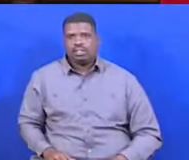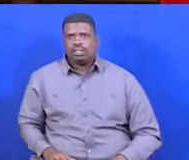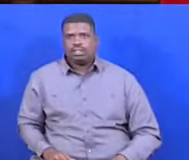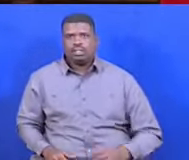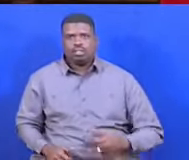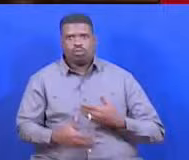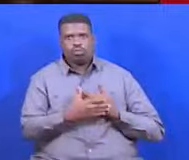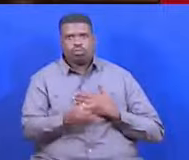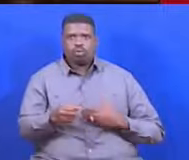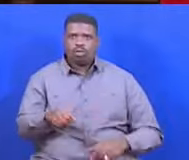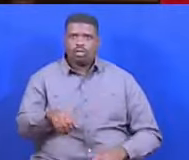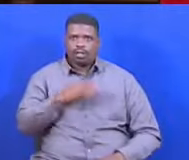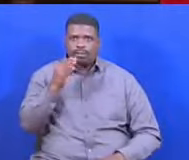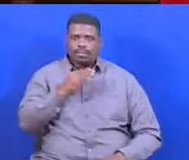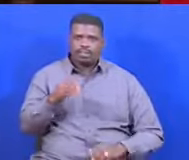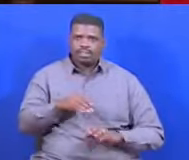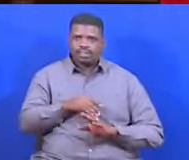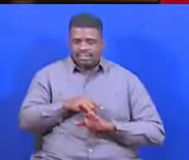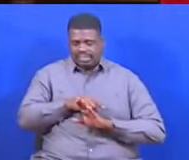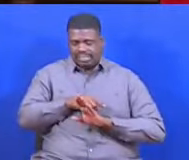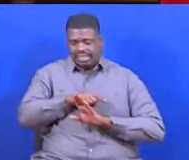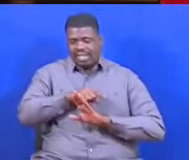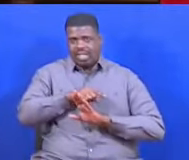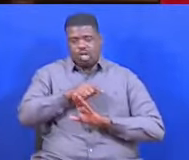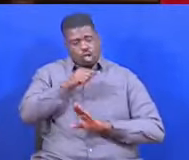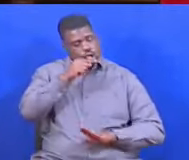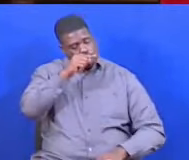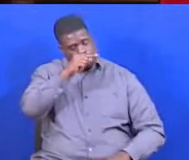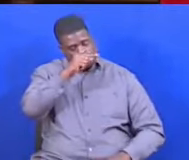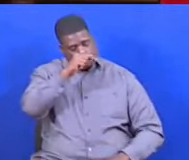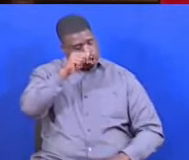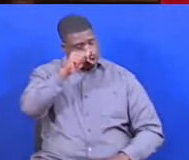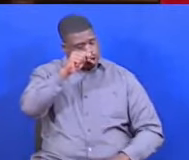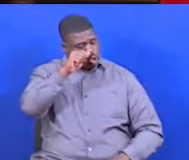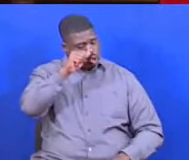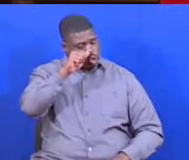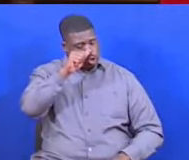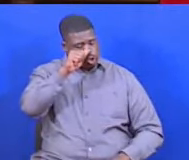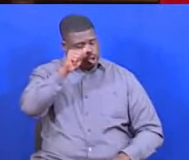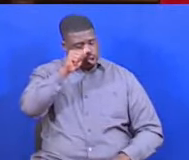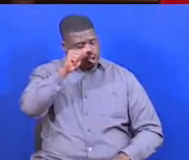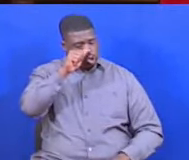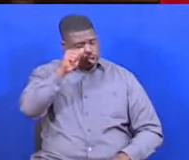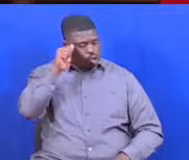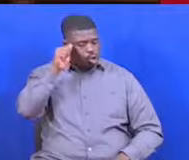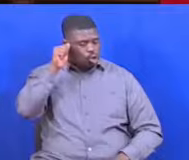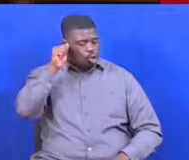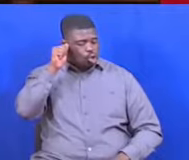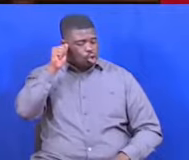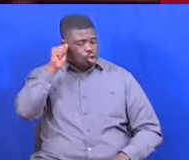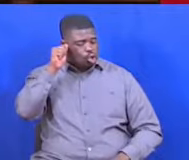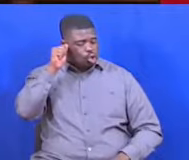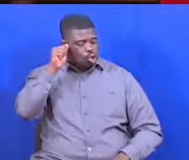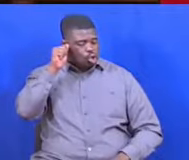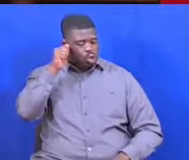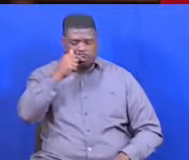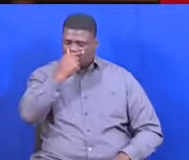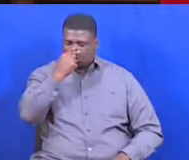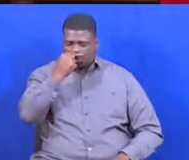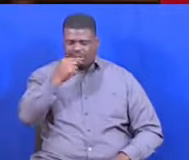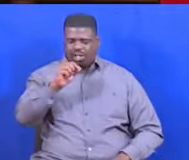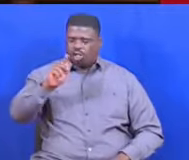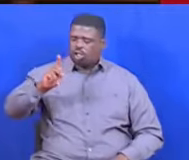Tuige habari ya South Korea, tusio wavivu. Nendeni mkaangalie South Korea wanafanya nini, Abu Dhabi wanafanya